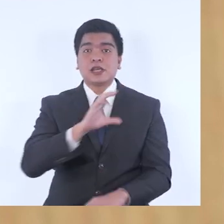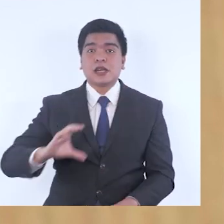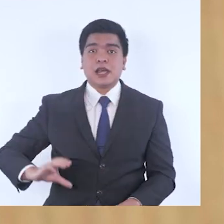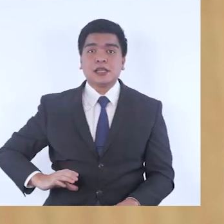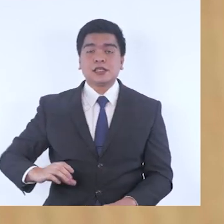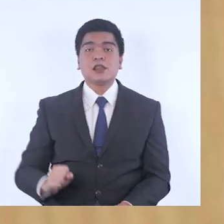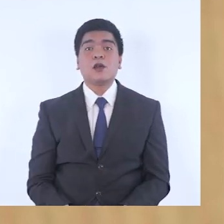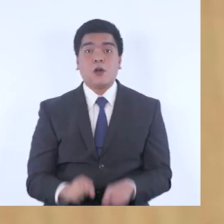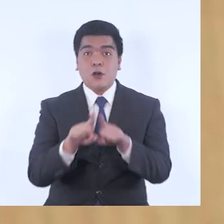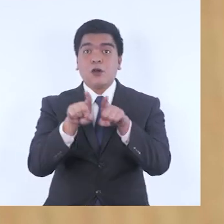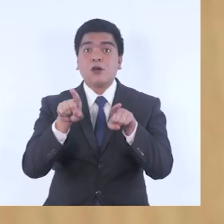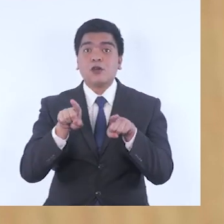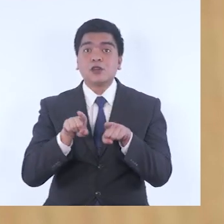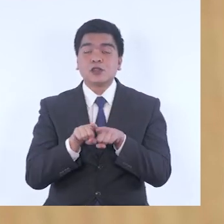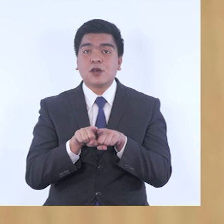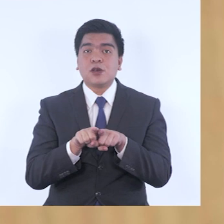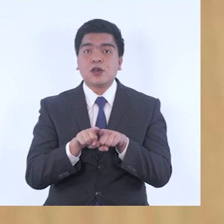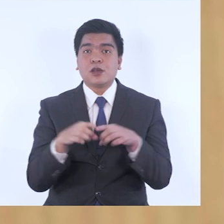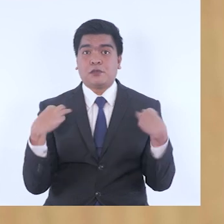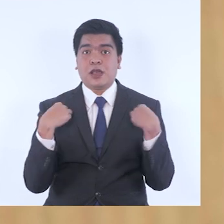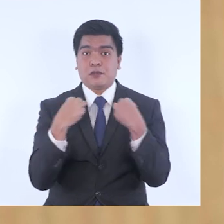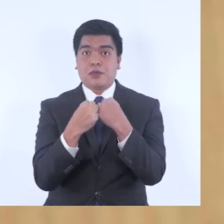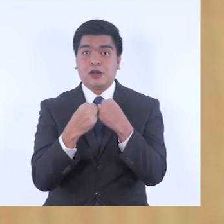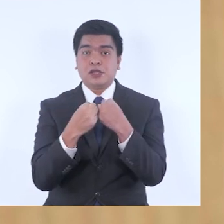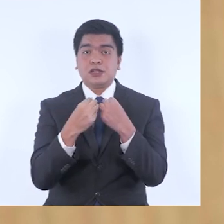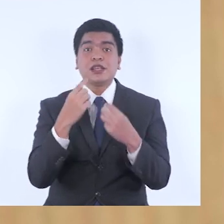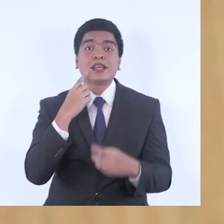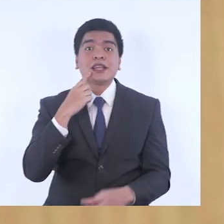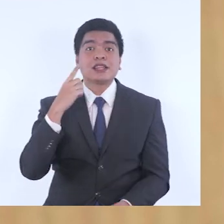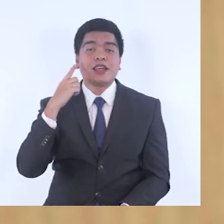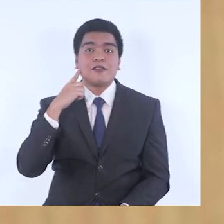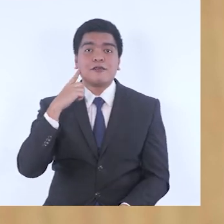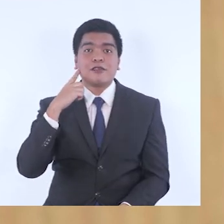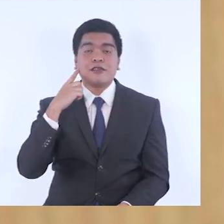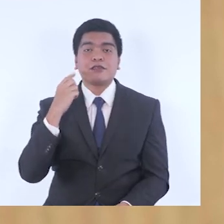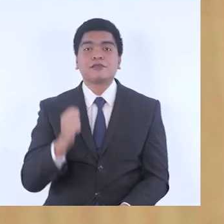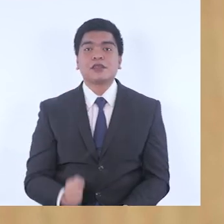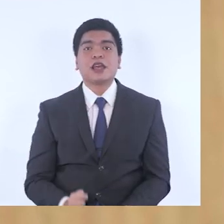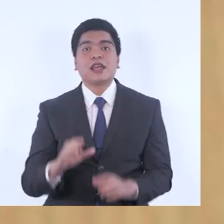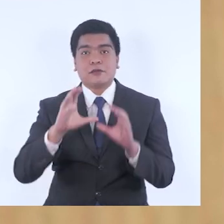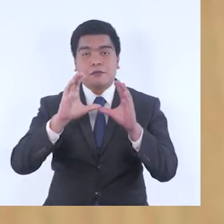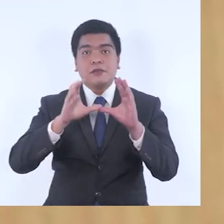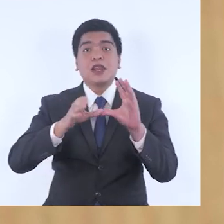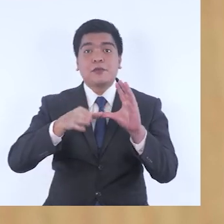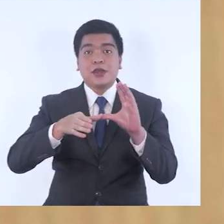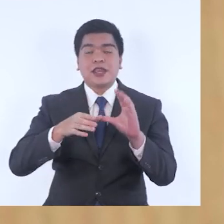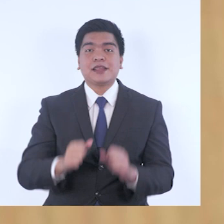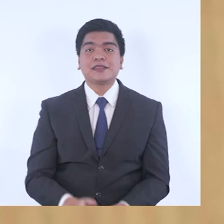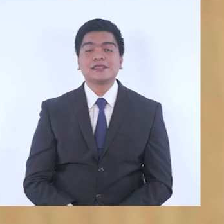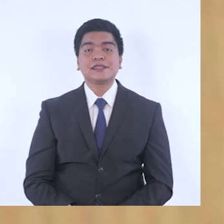Cristo, maging ang mga nasa uring differently abled person, lalo na po ang nasa uring